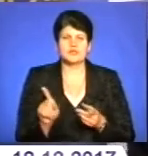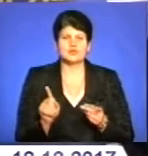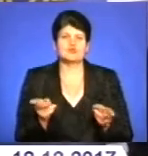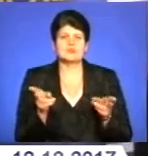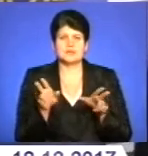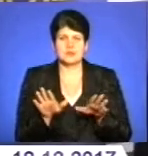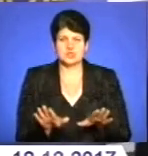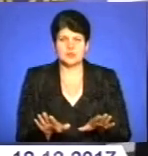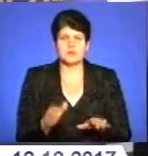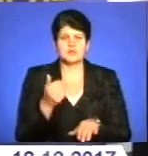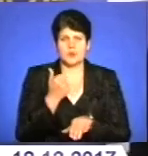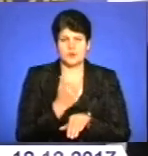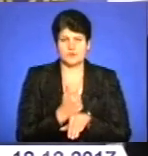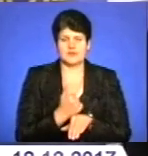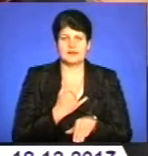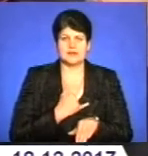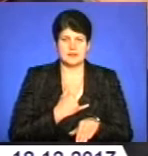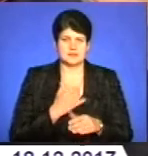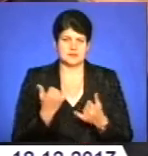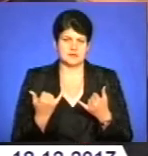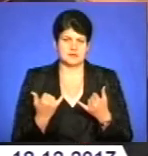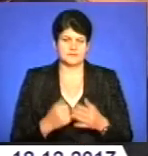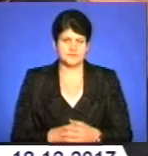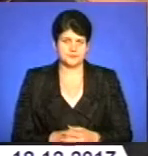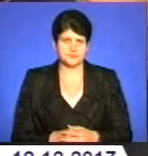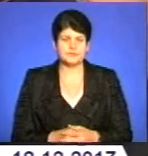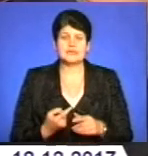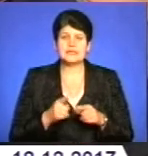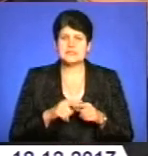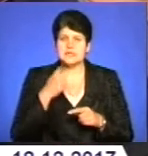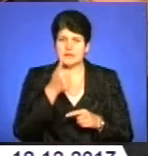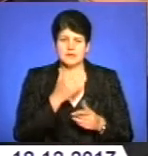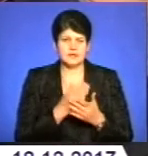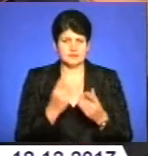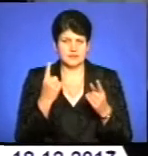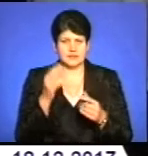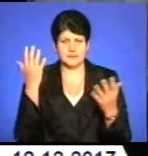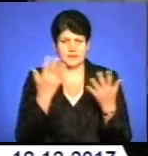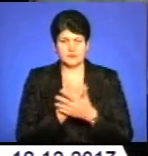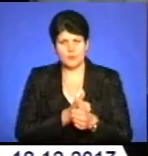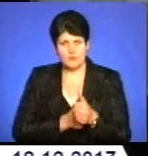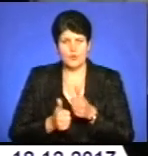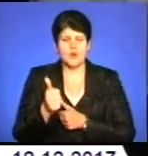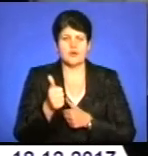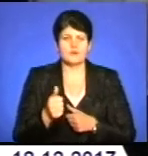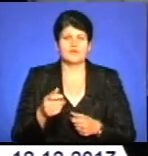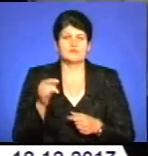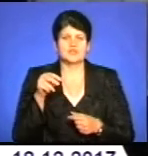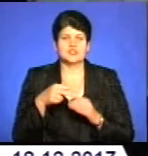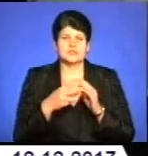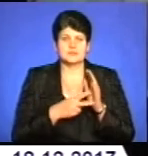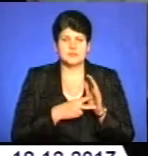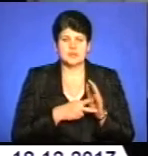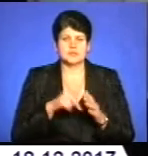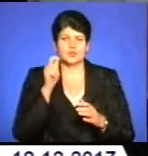яке найголовніше для нас зараз. Цей рік став справжнім кінопроривом. У 2017-му українське кіно нарешті